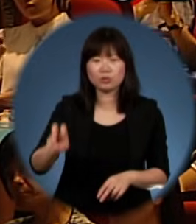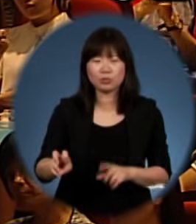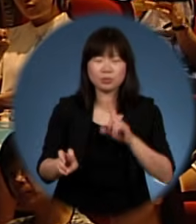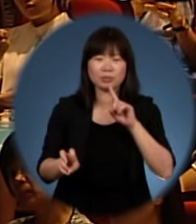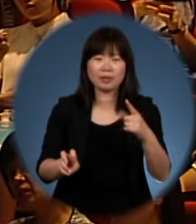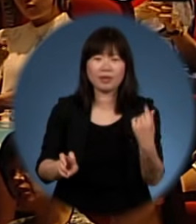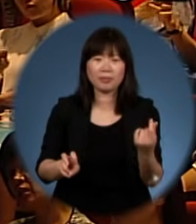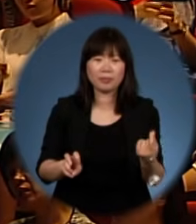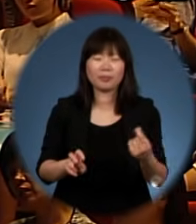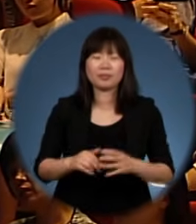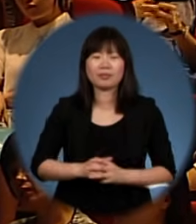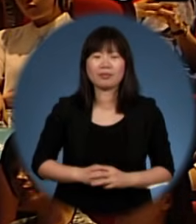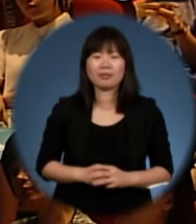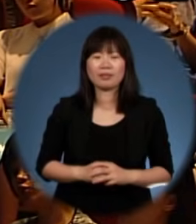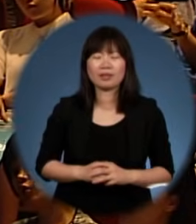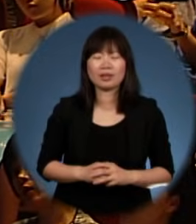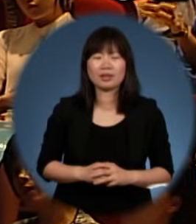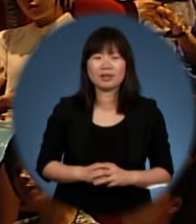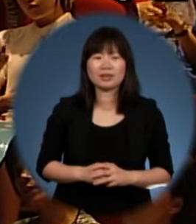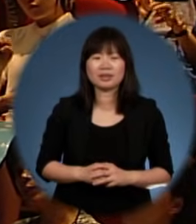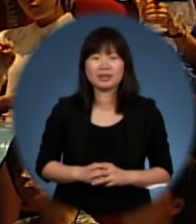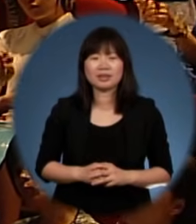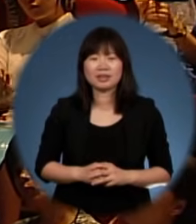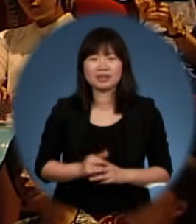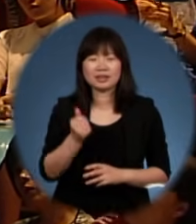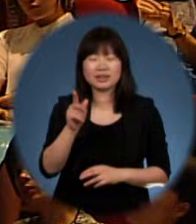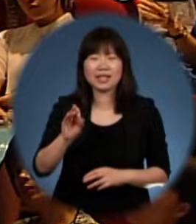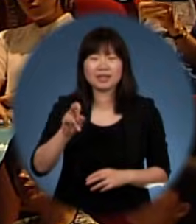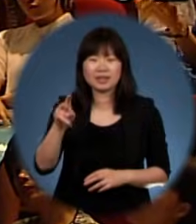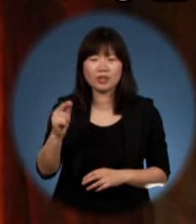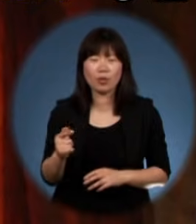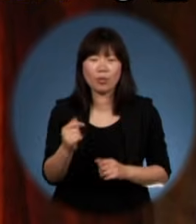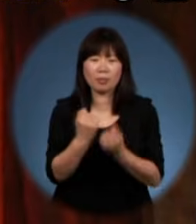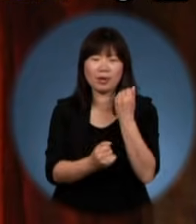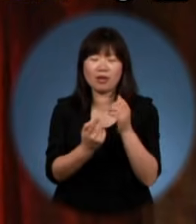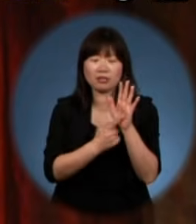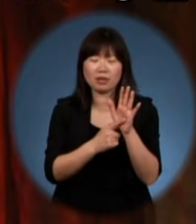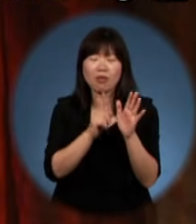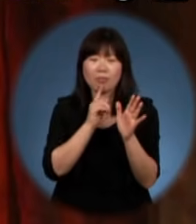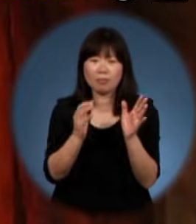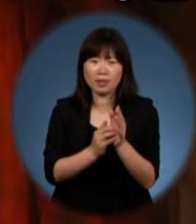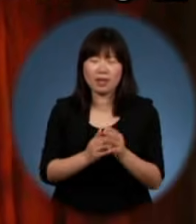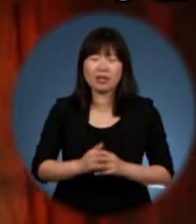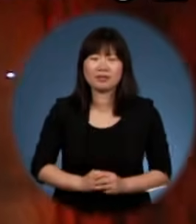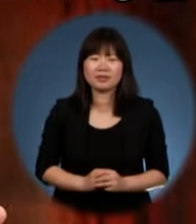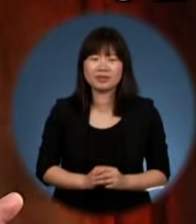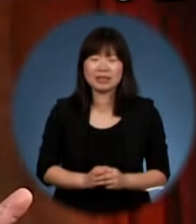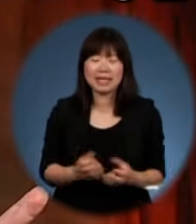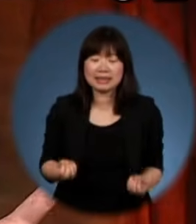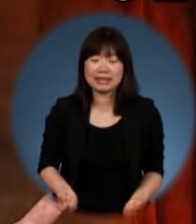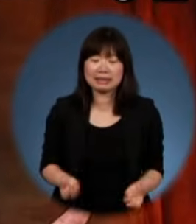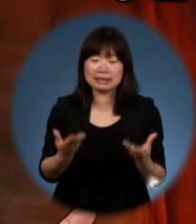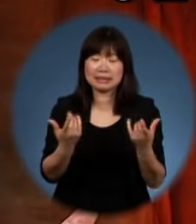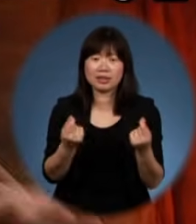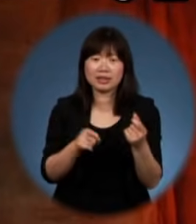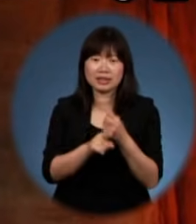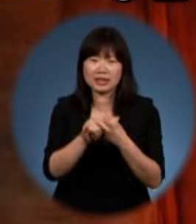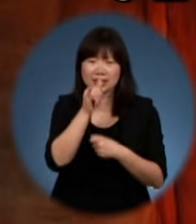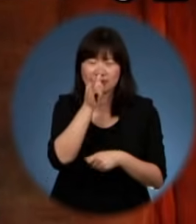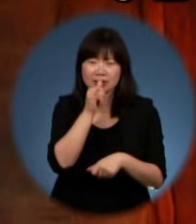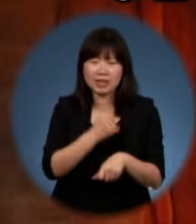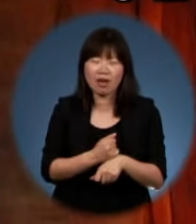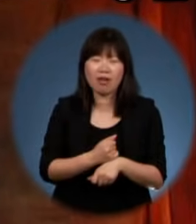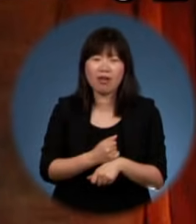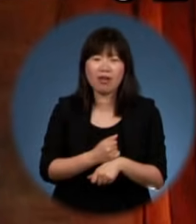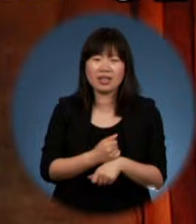즈음 향연 으로 부탁해 줘 어 잔치 이런 뜻입니다 이 원으로